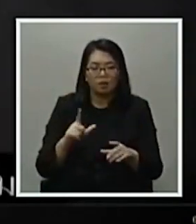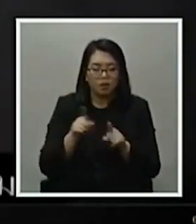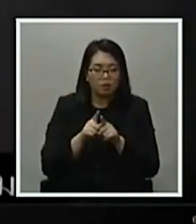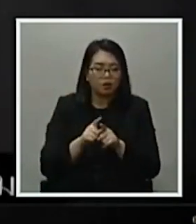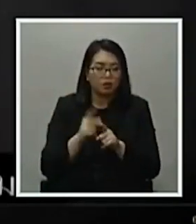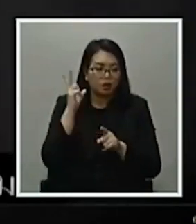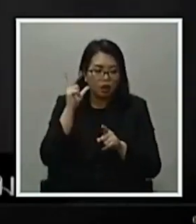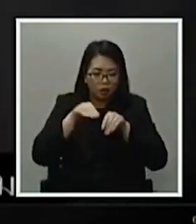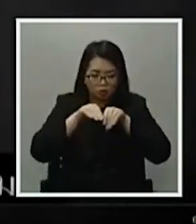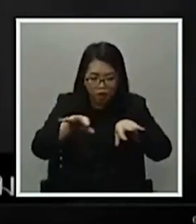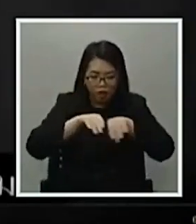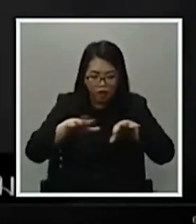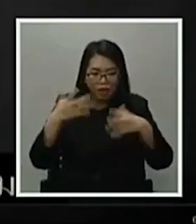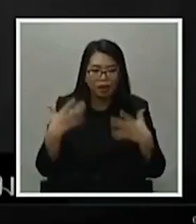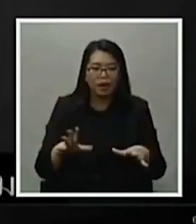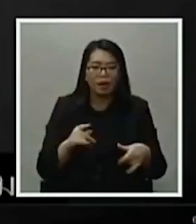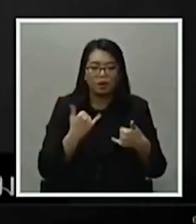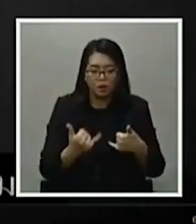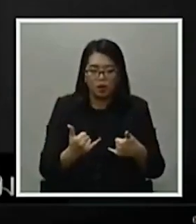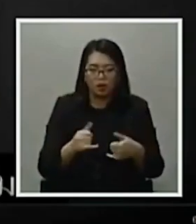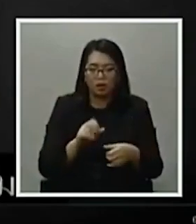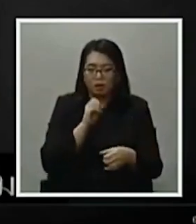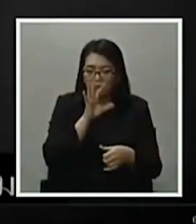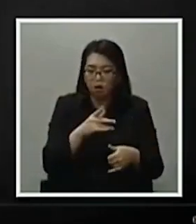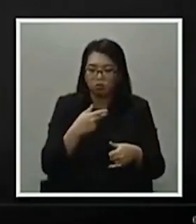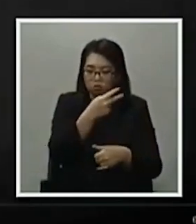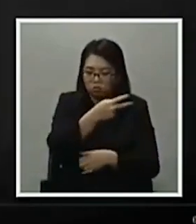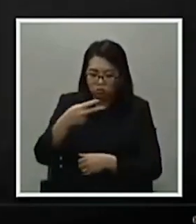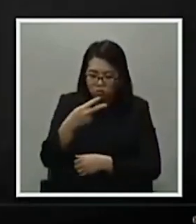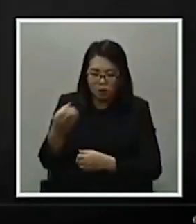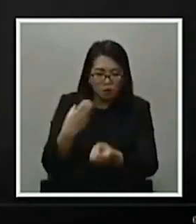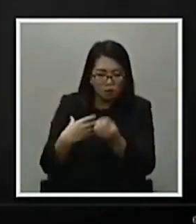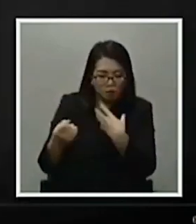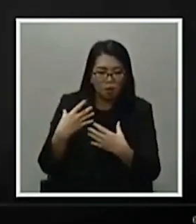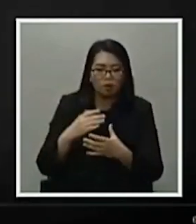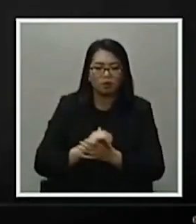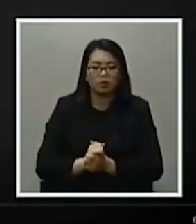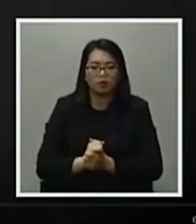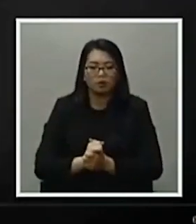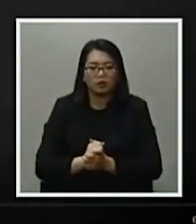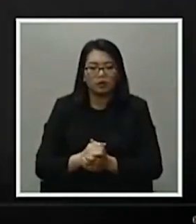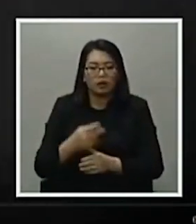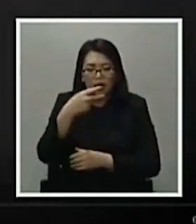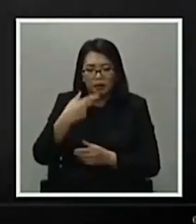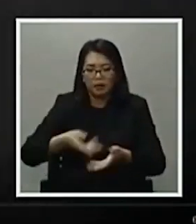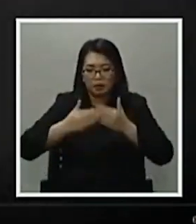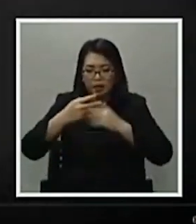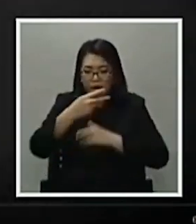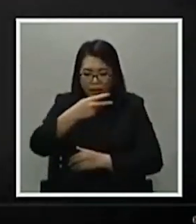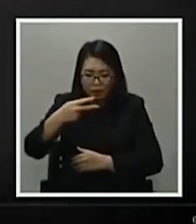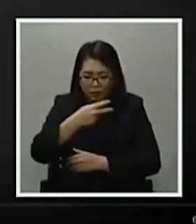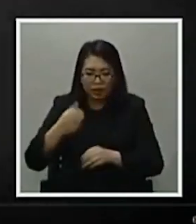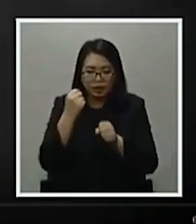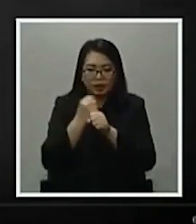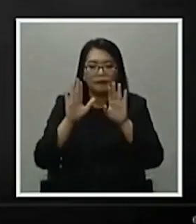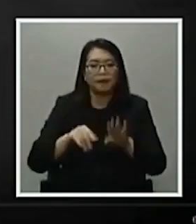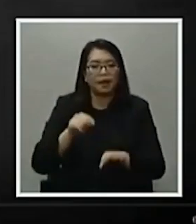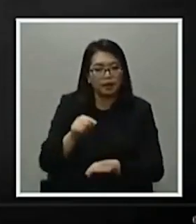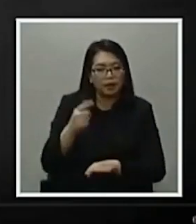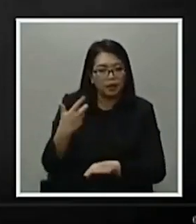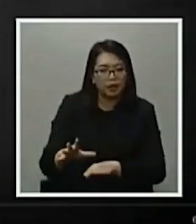ำอะไรคอมเมนต์ในทางการคอมเมนต์แล้วก็ ท่านประธานครับ ทางการตั้งแคปชั่นว่าให้ทำแบบนี้ว่าให้ทำแบบ